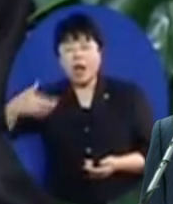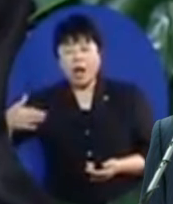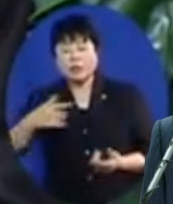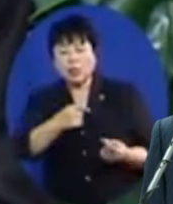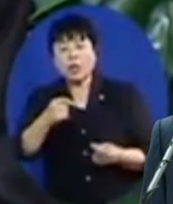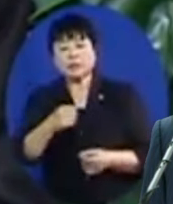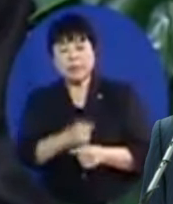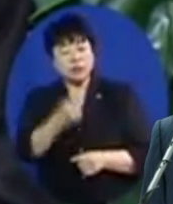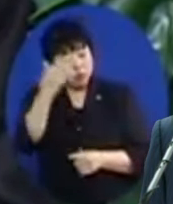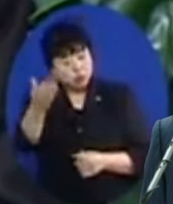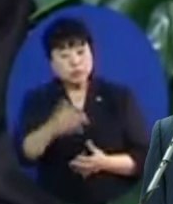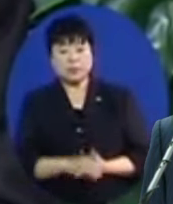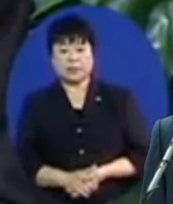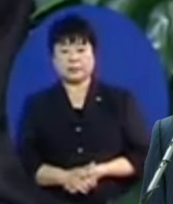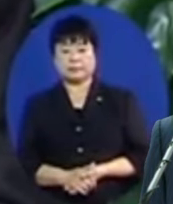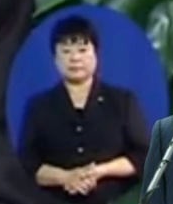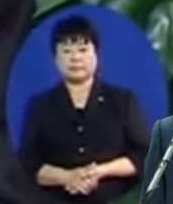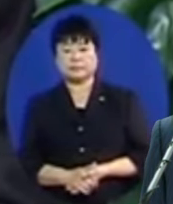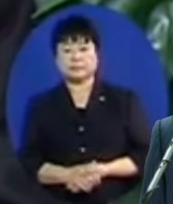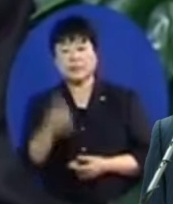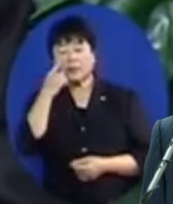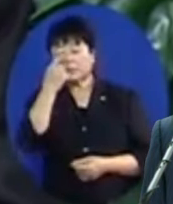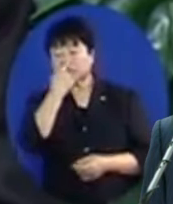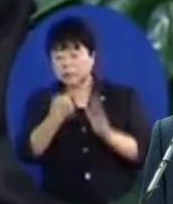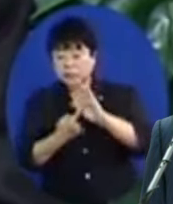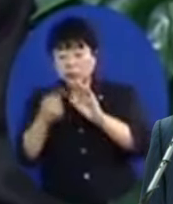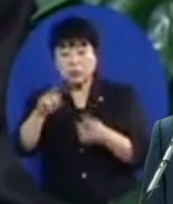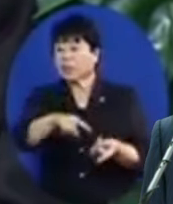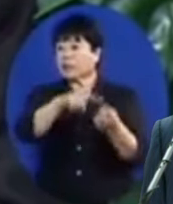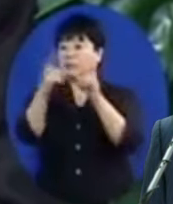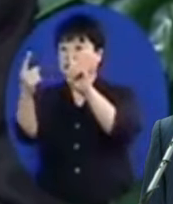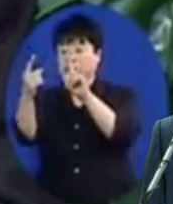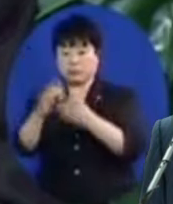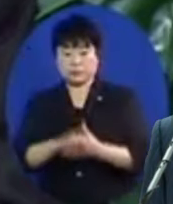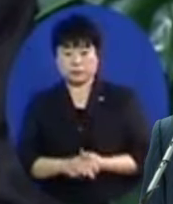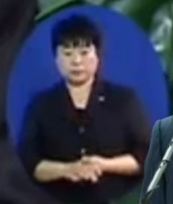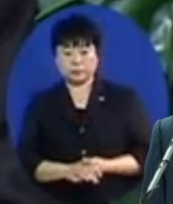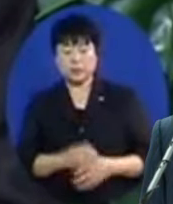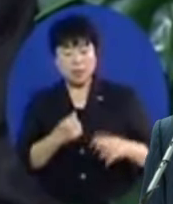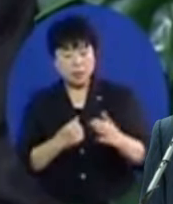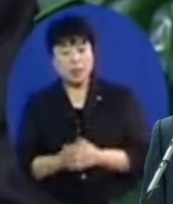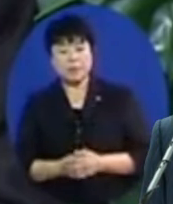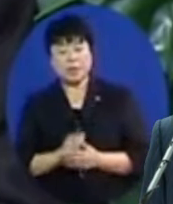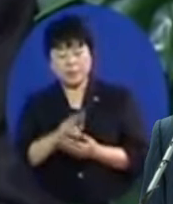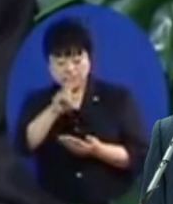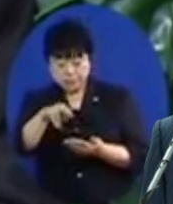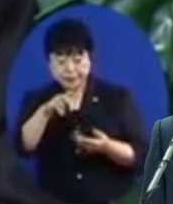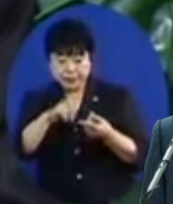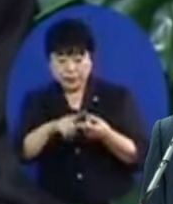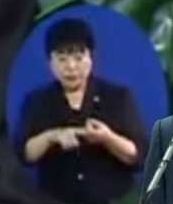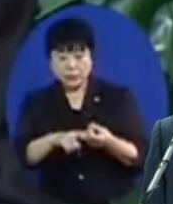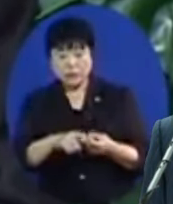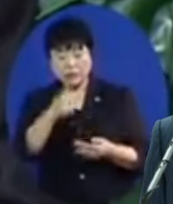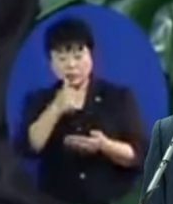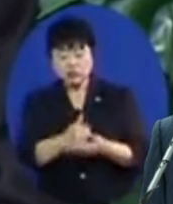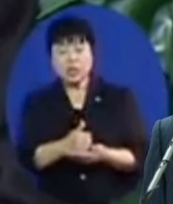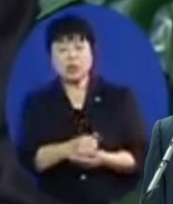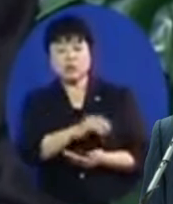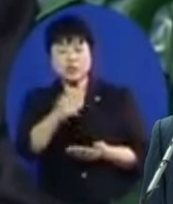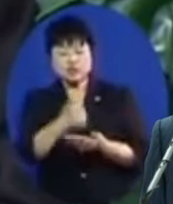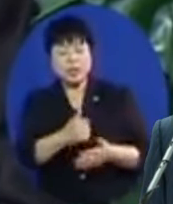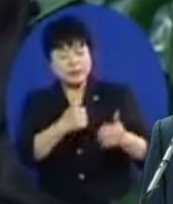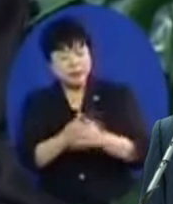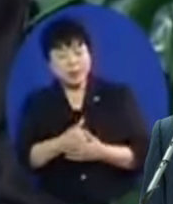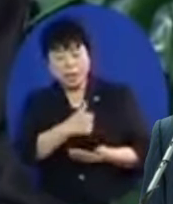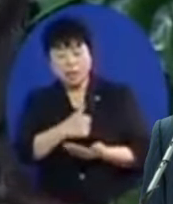주님께서 만들어주셨습니다. 그리고 그 증거로 살아나셨습니다. 그러므로 성경 말씀대로 우리 범죄 때문에